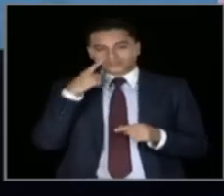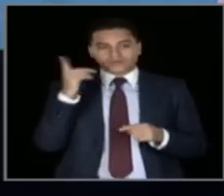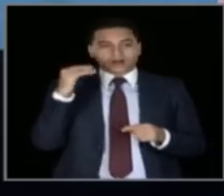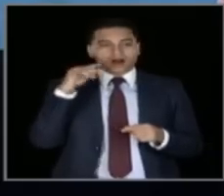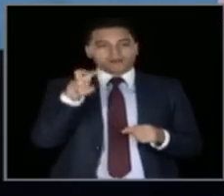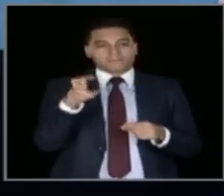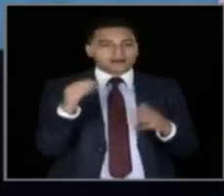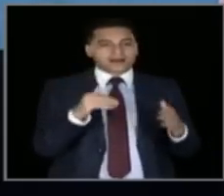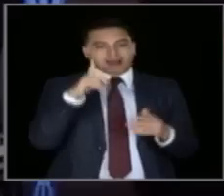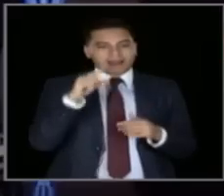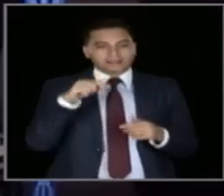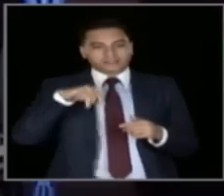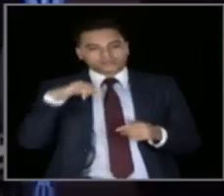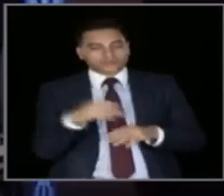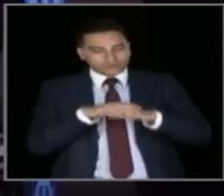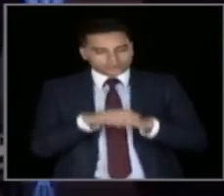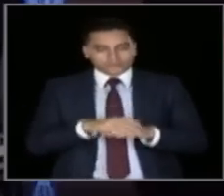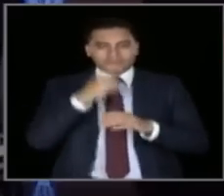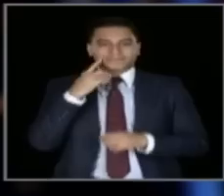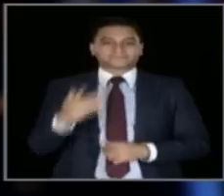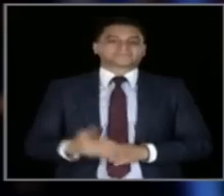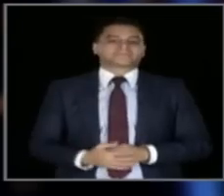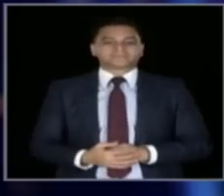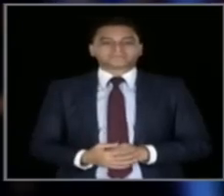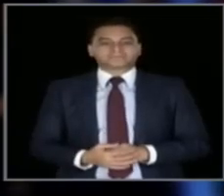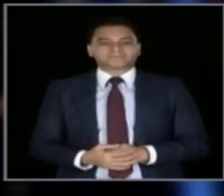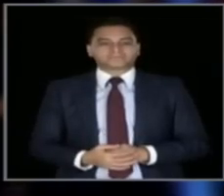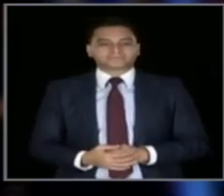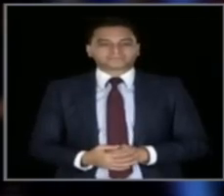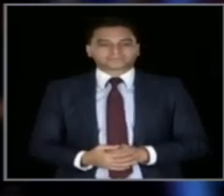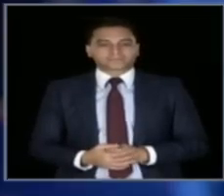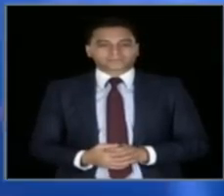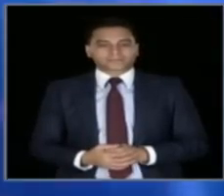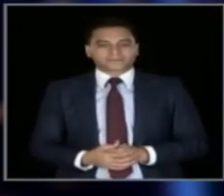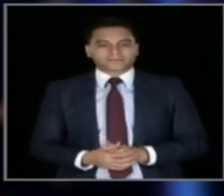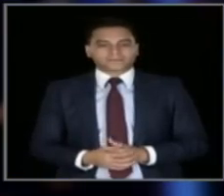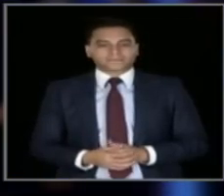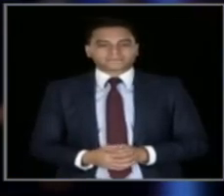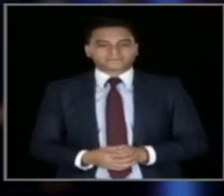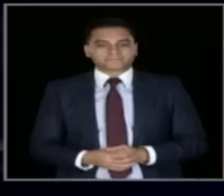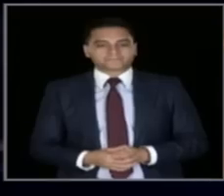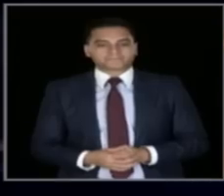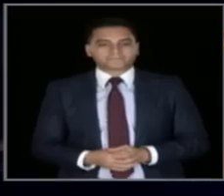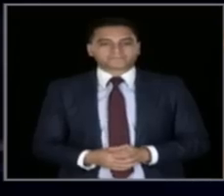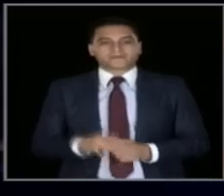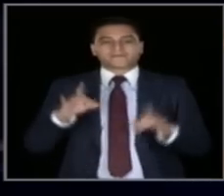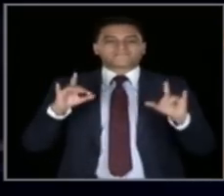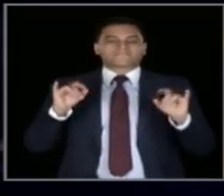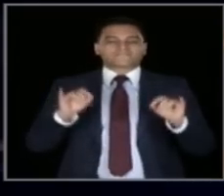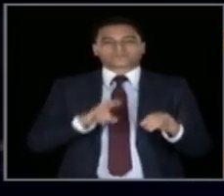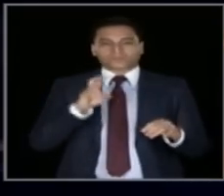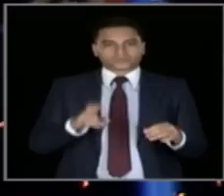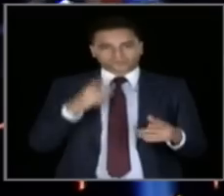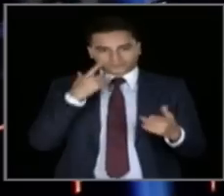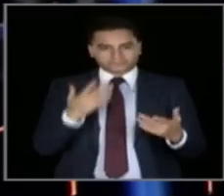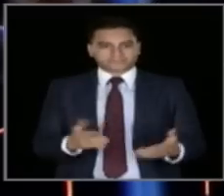خالد، الجوكر. دوس على البصر. 50-50